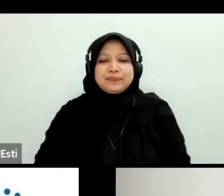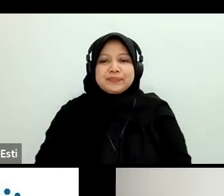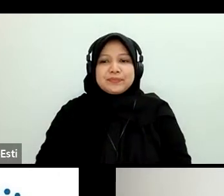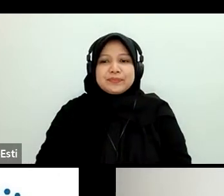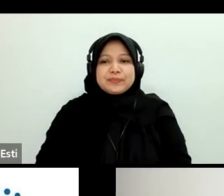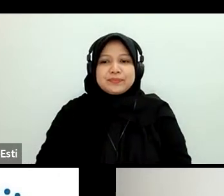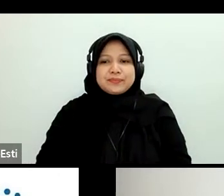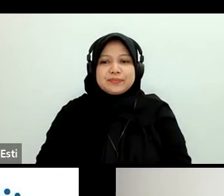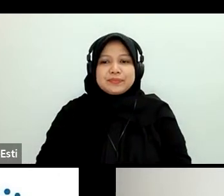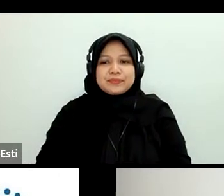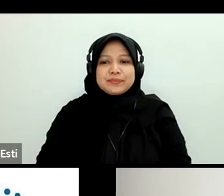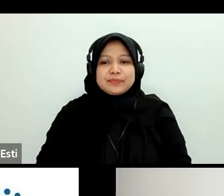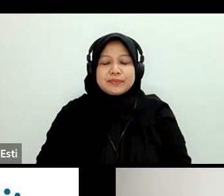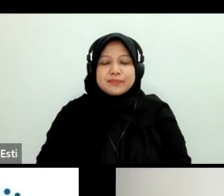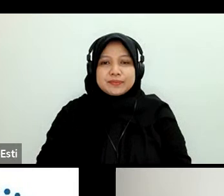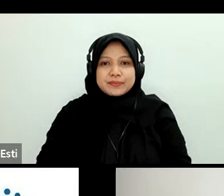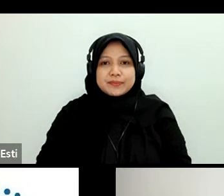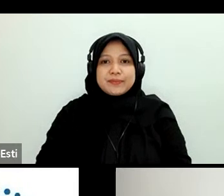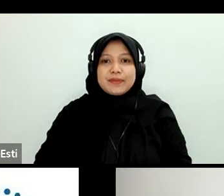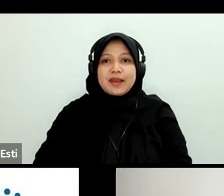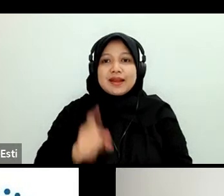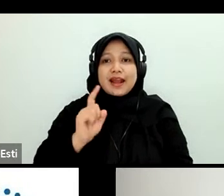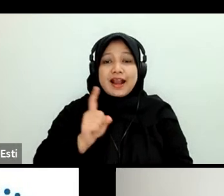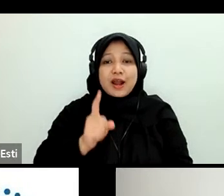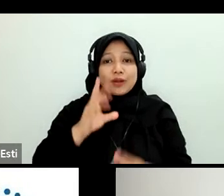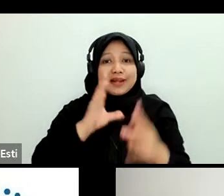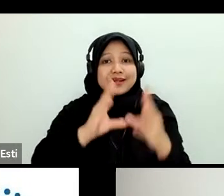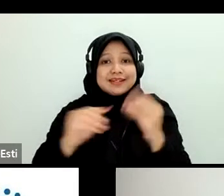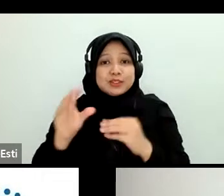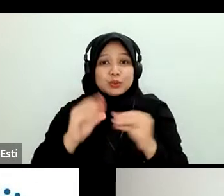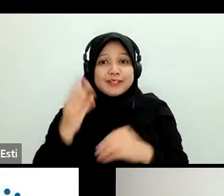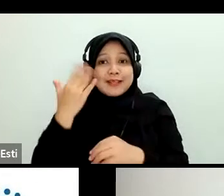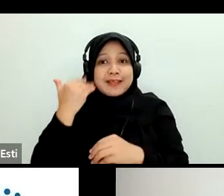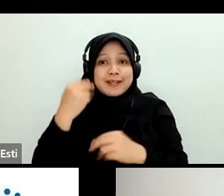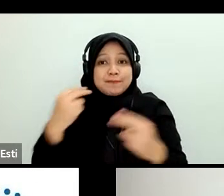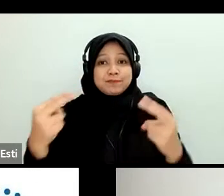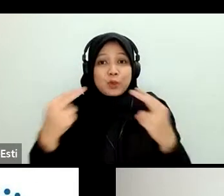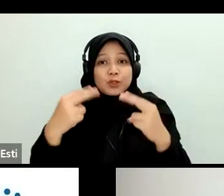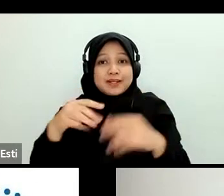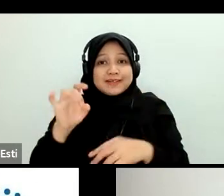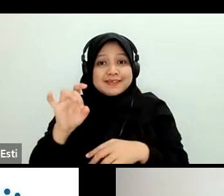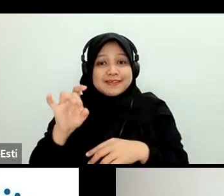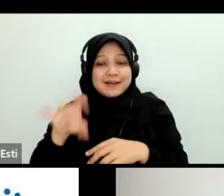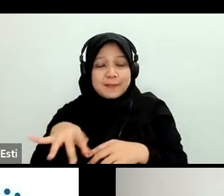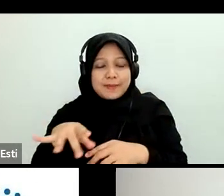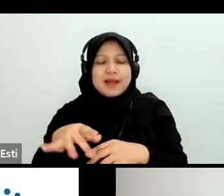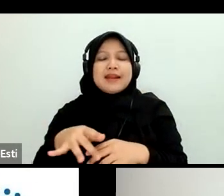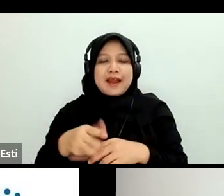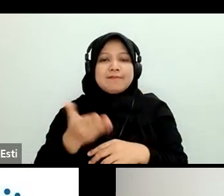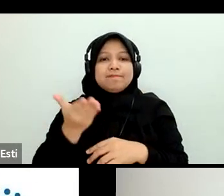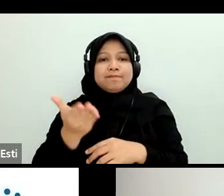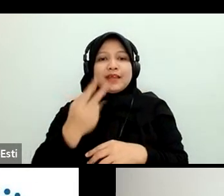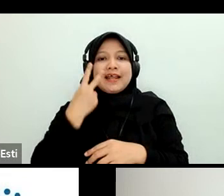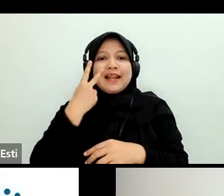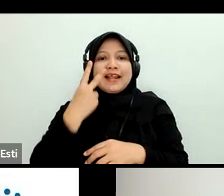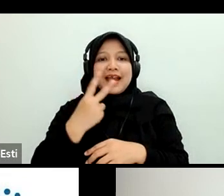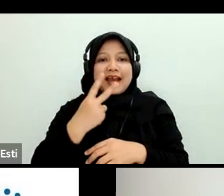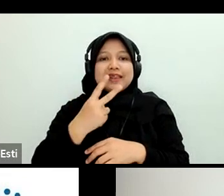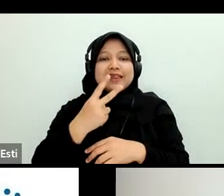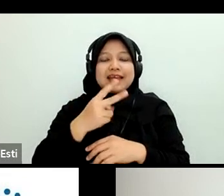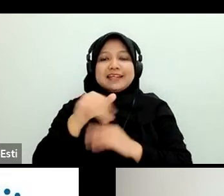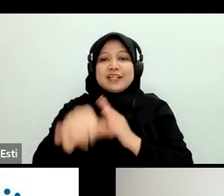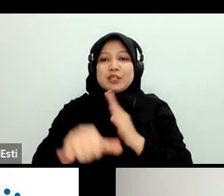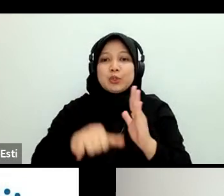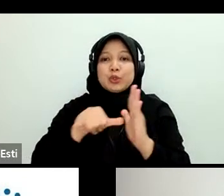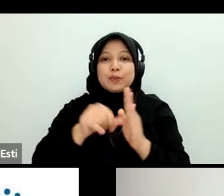buat yang belum sempat menyimak diskusi ini dari awal silakan teman-teman bisa mengakses rekamannya di channel